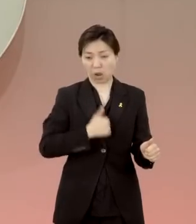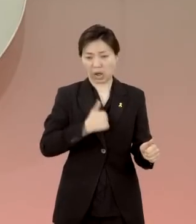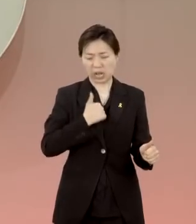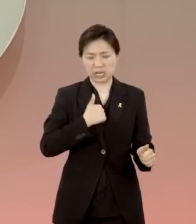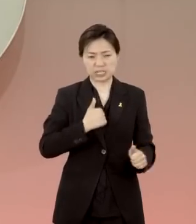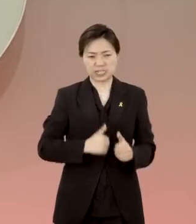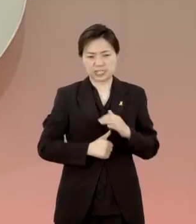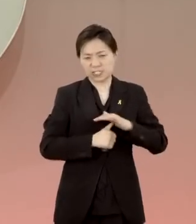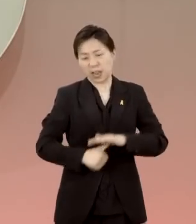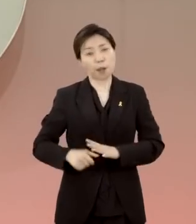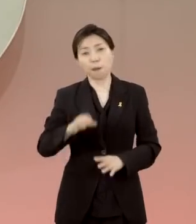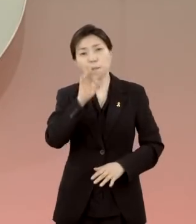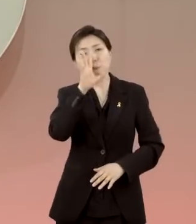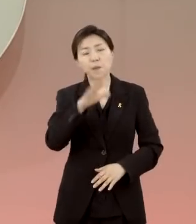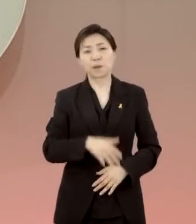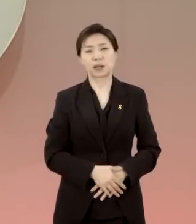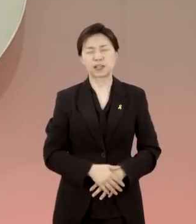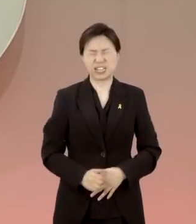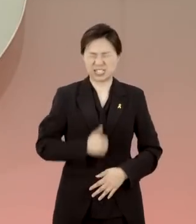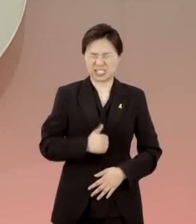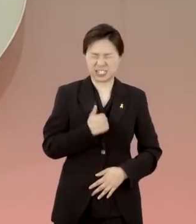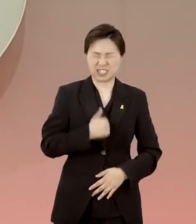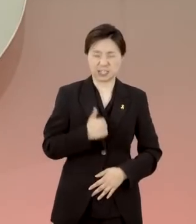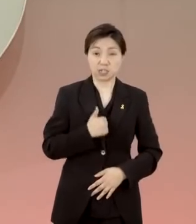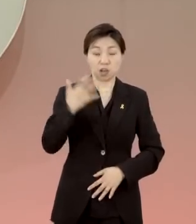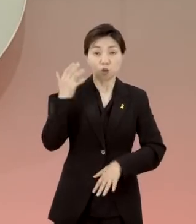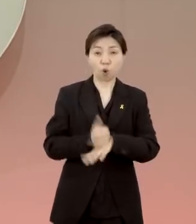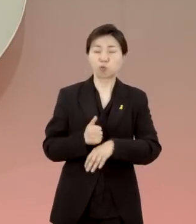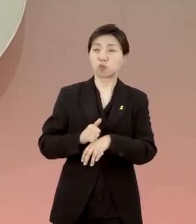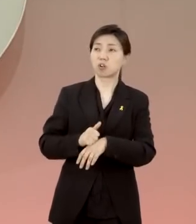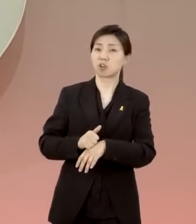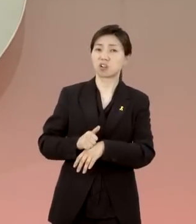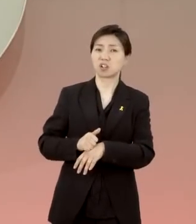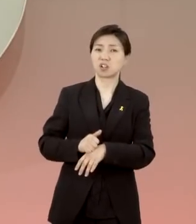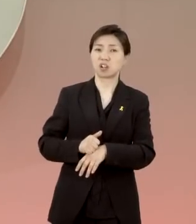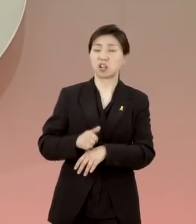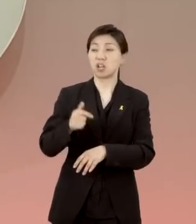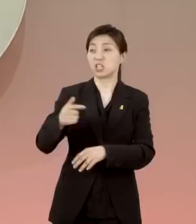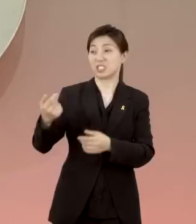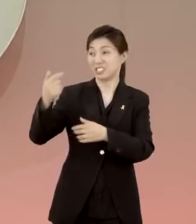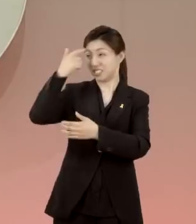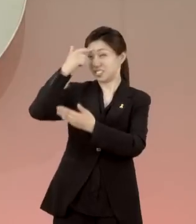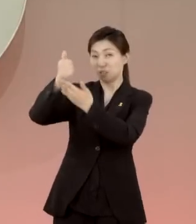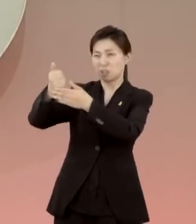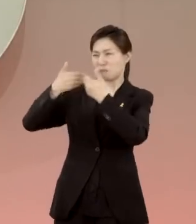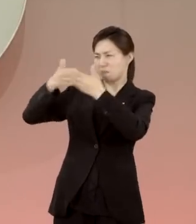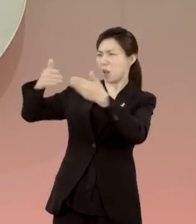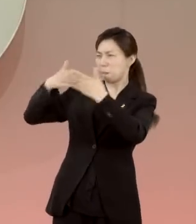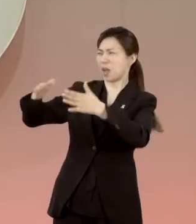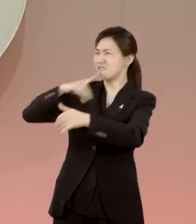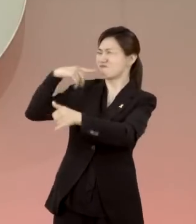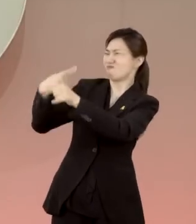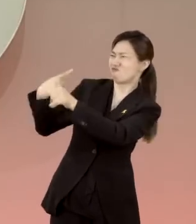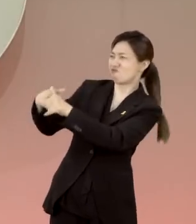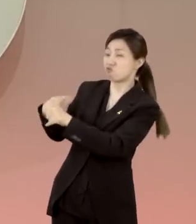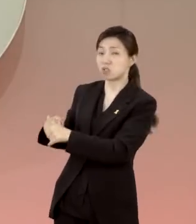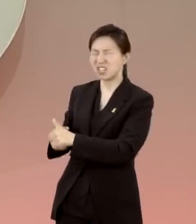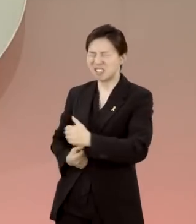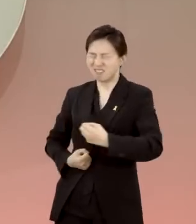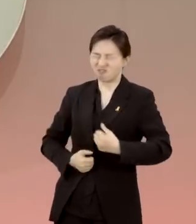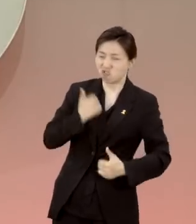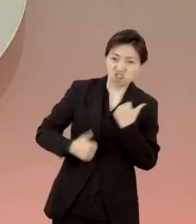자기 화를 이기지 못하고 그 대중스님들한테 뭐 욕을 내뿜고